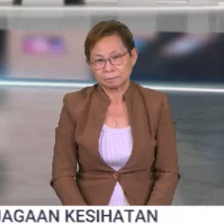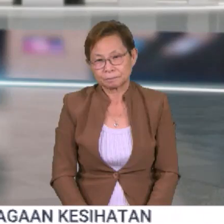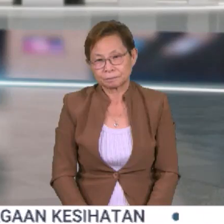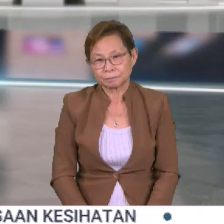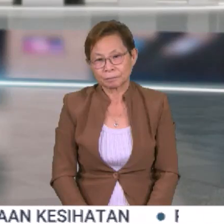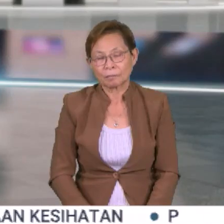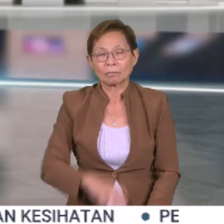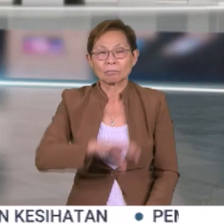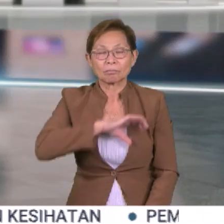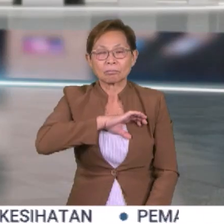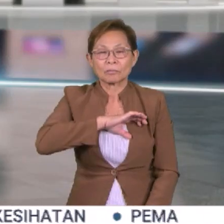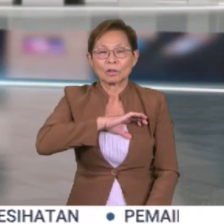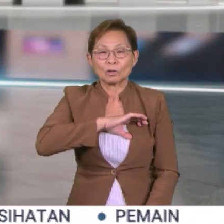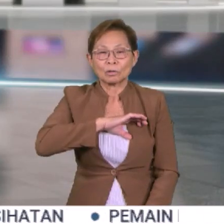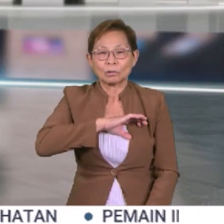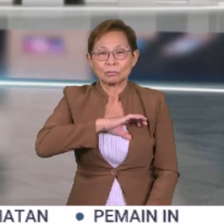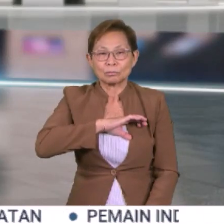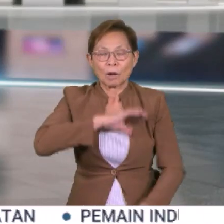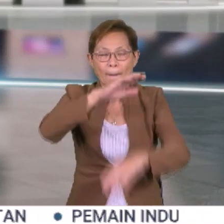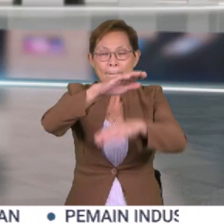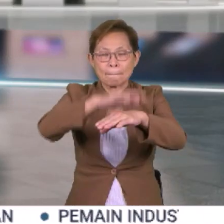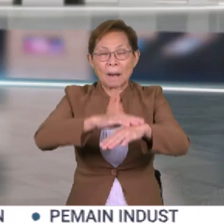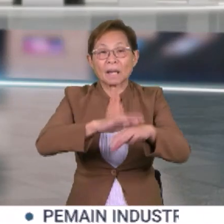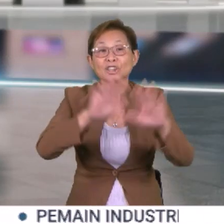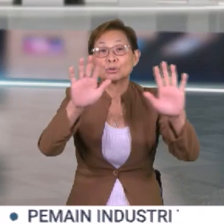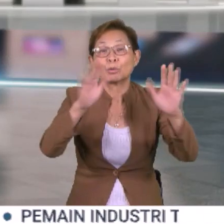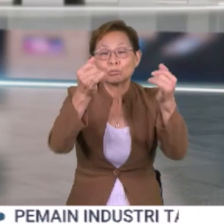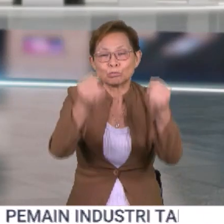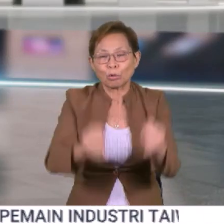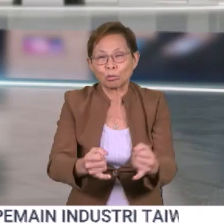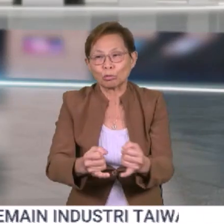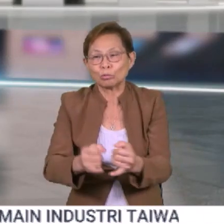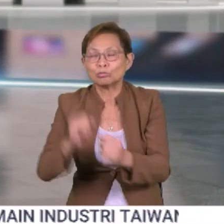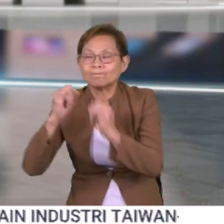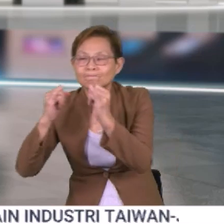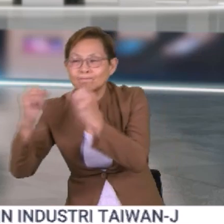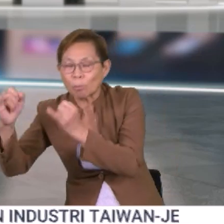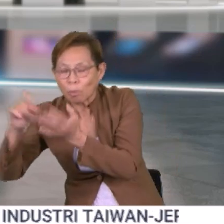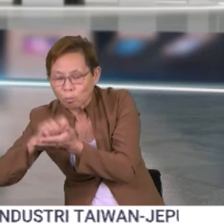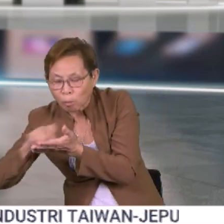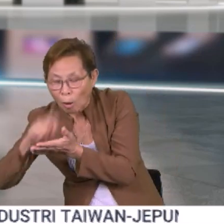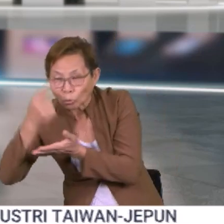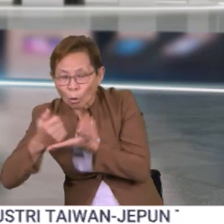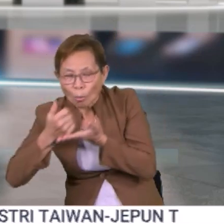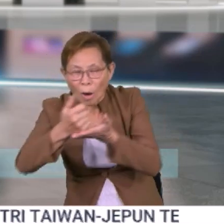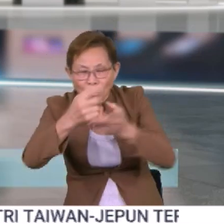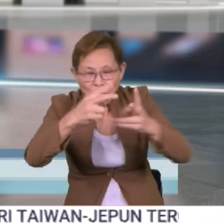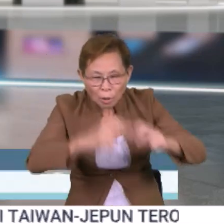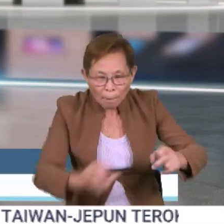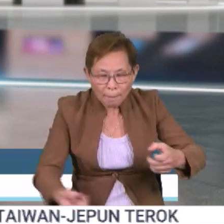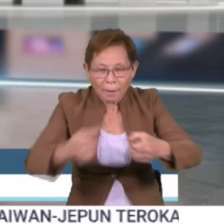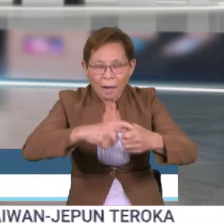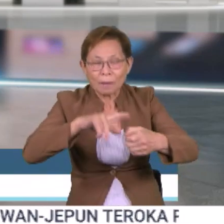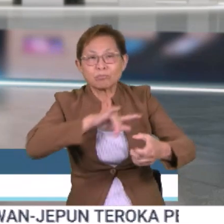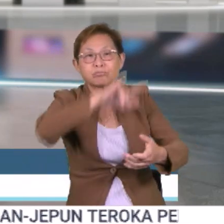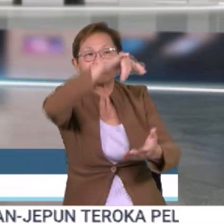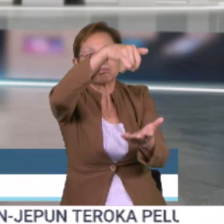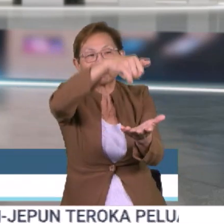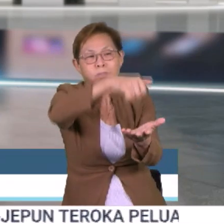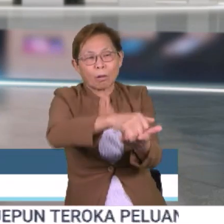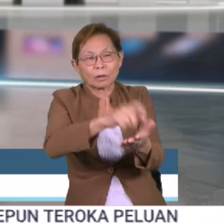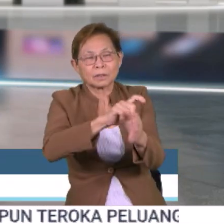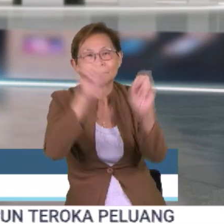Dalam pada itu polisi telah memanggil lebih 10 individu bagi mereka bercakapan untuk bantu sehat-setan berhubung nahas pesawat